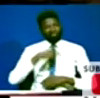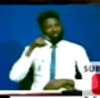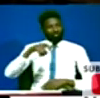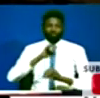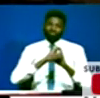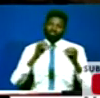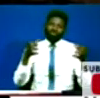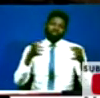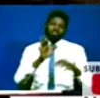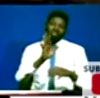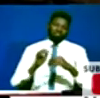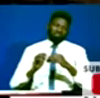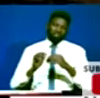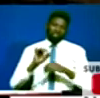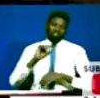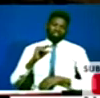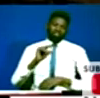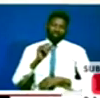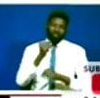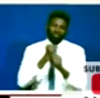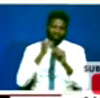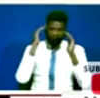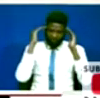kazi ya kulinda Wakenya na maisha yao.